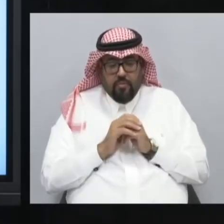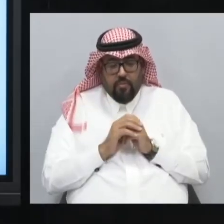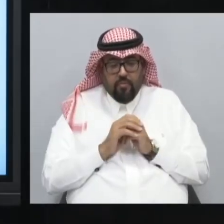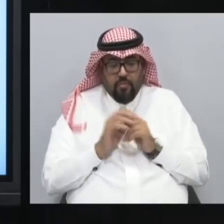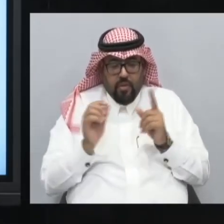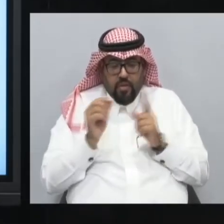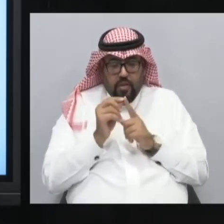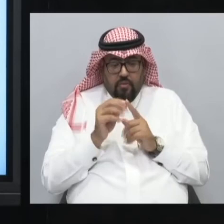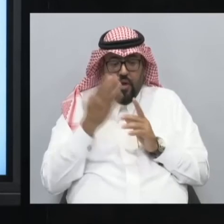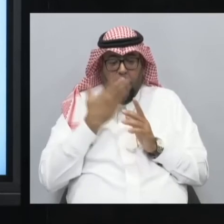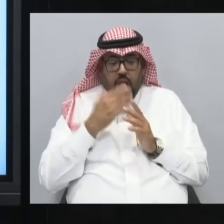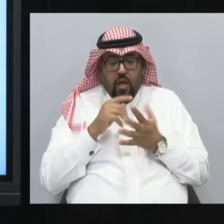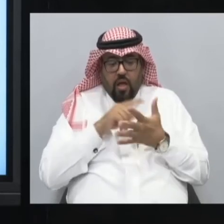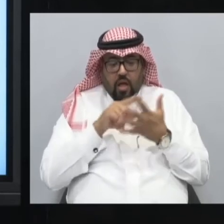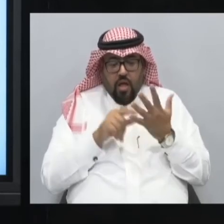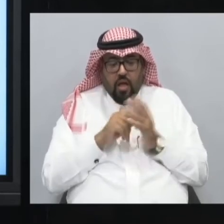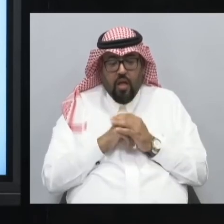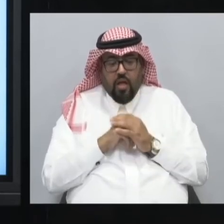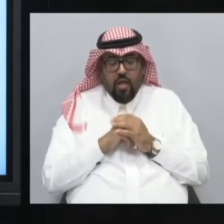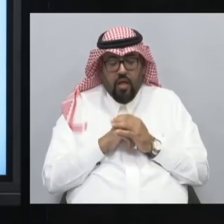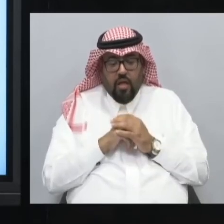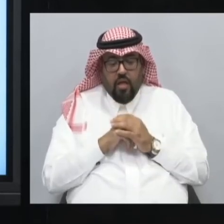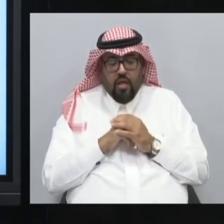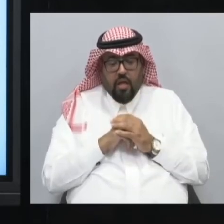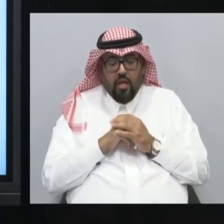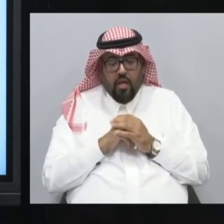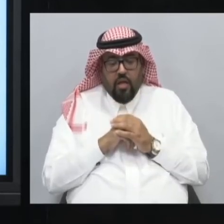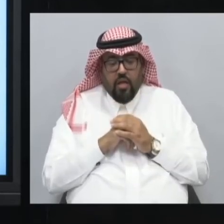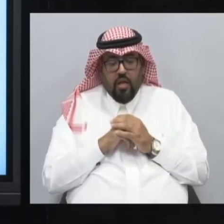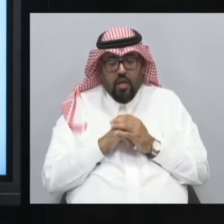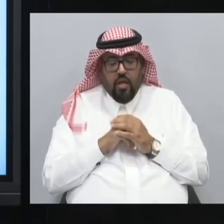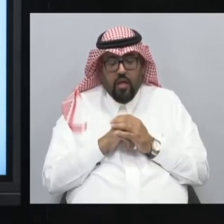هو الهدف من القراءة. وهي خمس خطوات التي تطبق، خمس خطوات التي تطبق التي هي